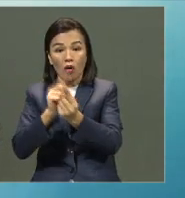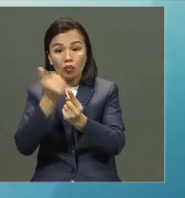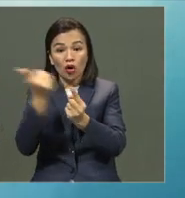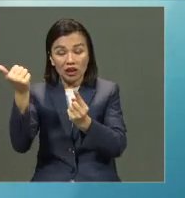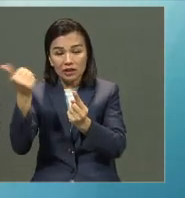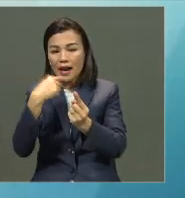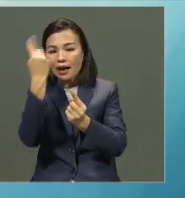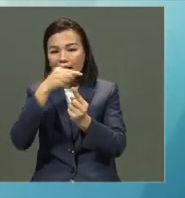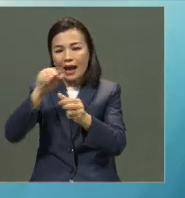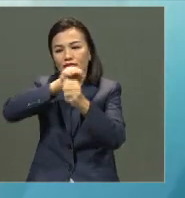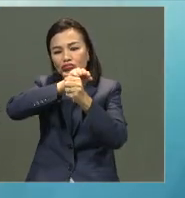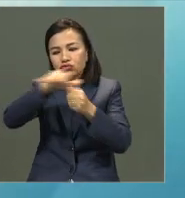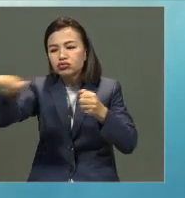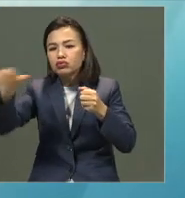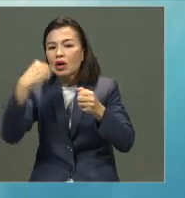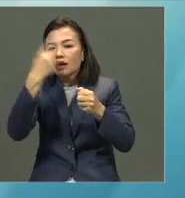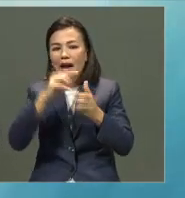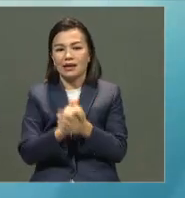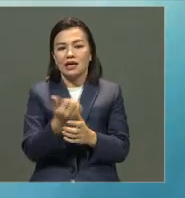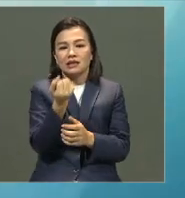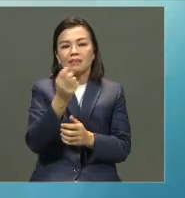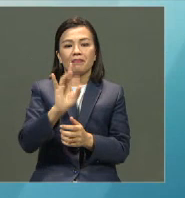มีสีฟ้าข้างบนการติดต่อไปยังผู้อื่นในกรณีสัมผัสใกล้ชิดนะครับ18